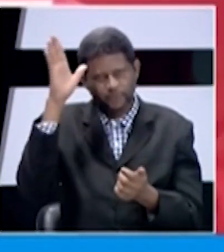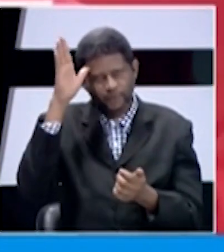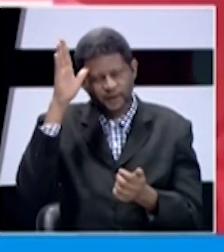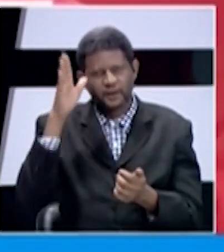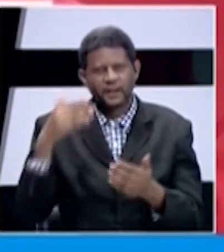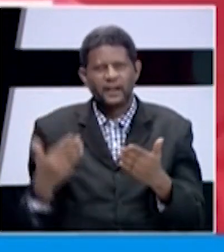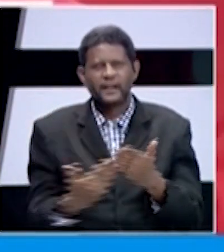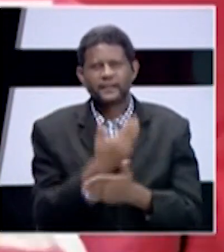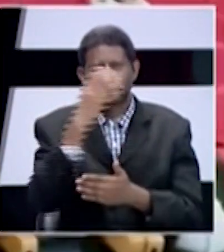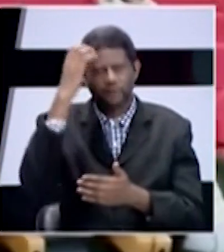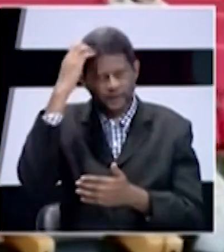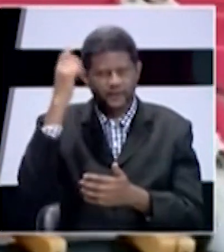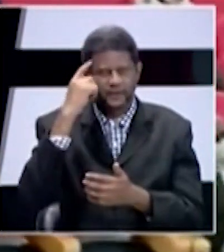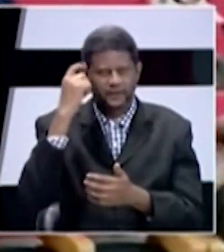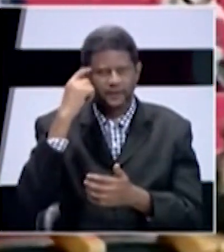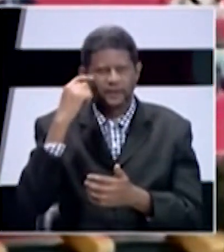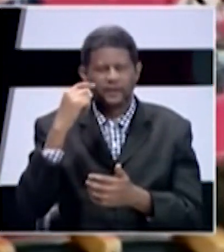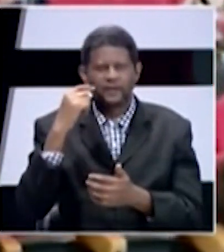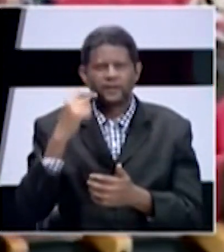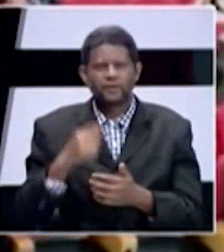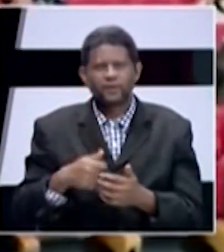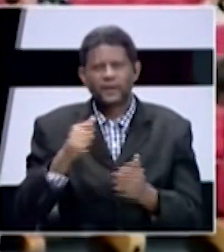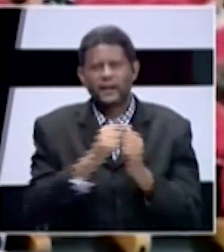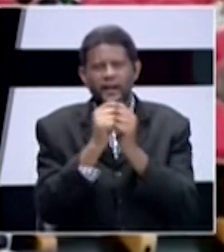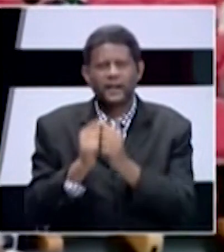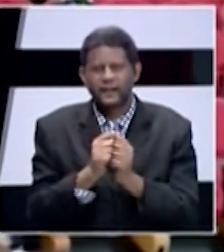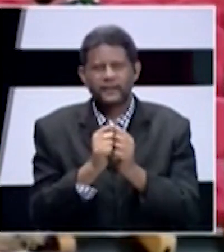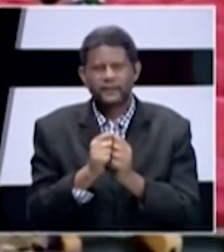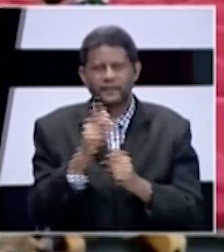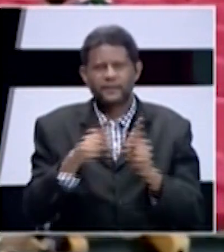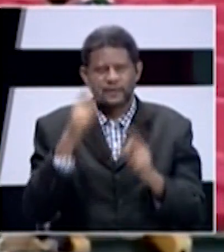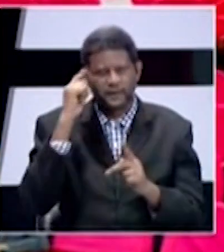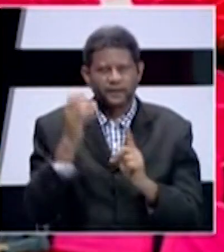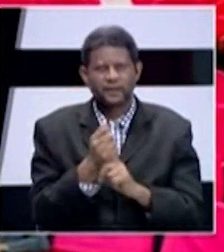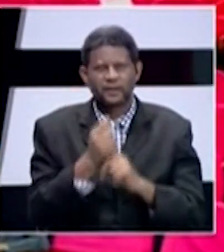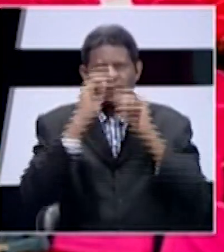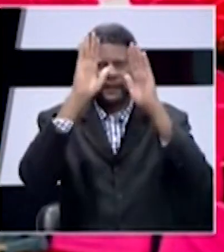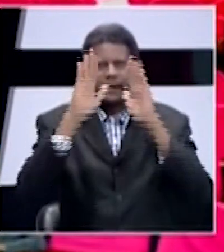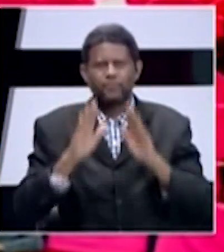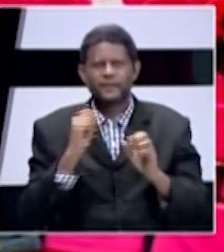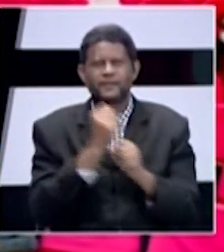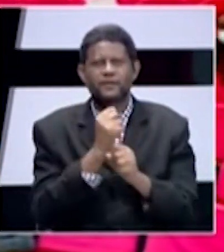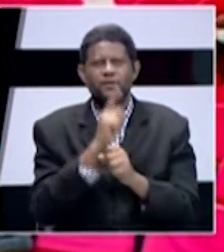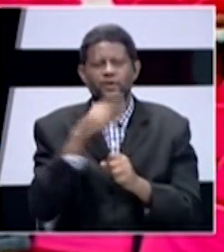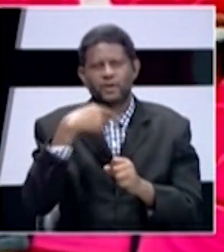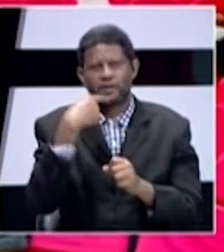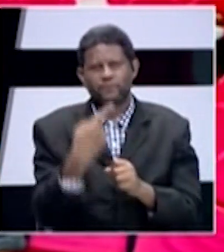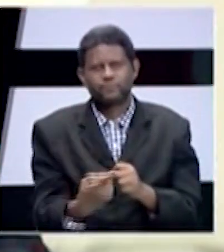ሚካኤል ሓዱሽ መንግስቲ ትግራይ ወነን ሓድነትን ህዝቢ ትግራይ ሒዙ ተኣምር ክሰርሕ እዩ እውን